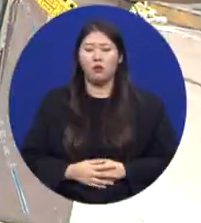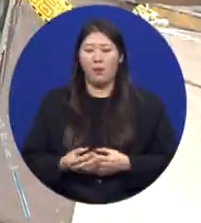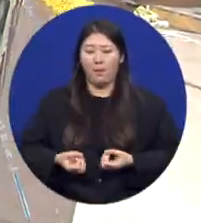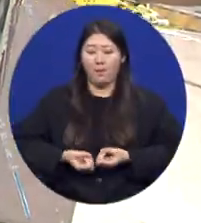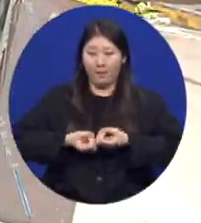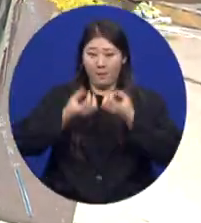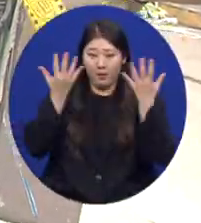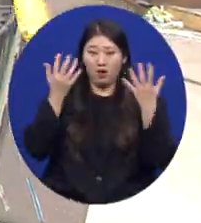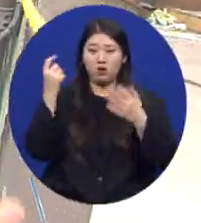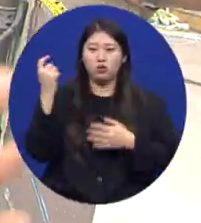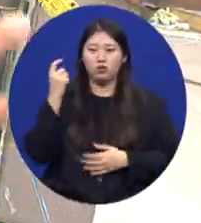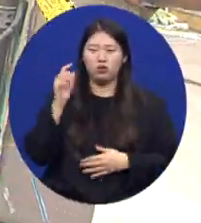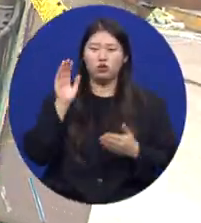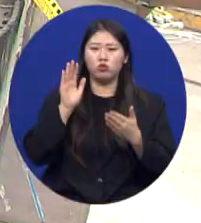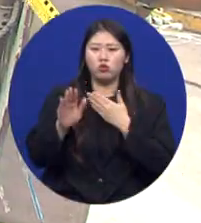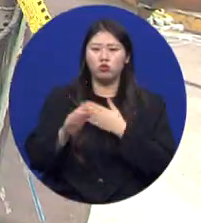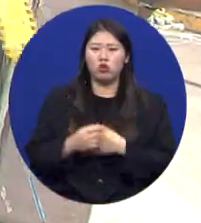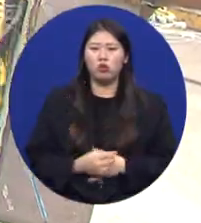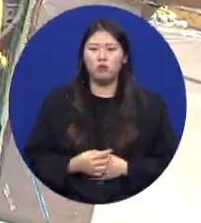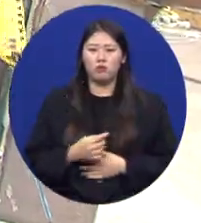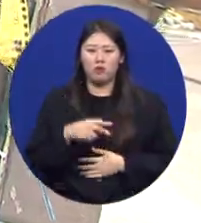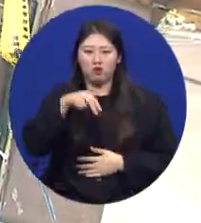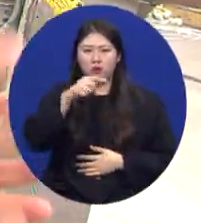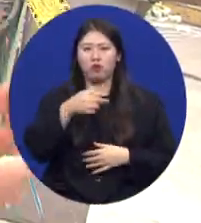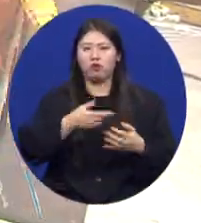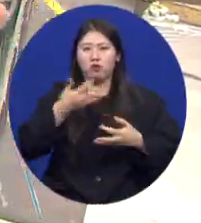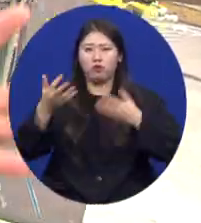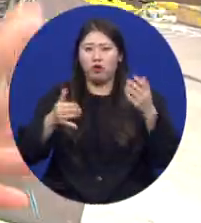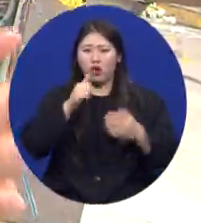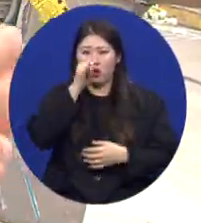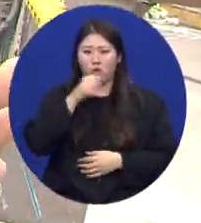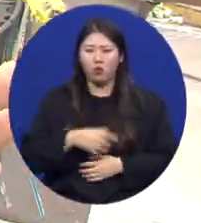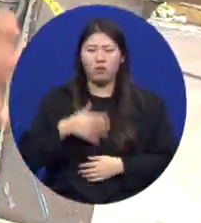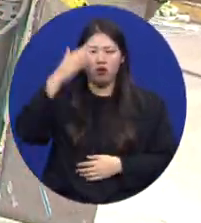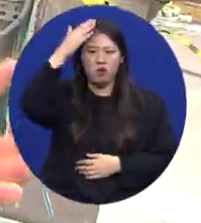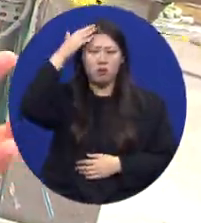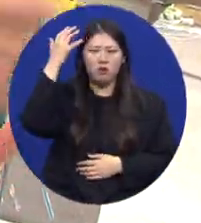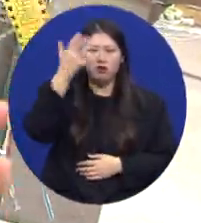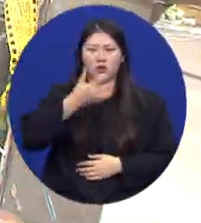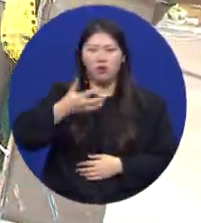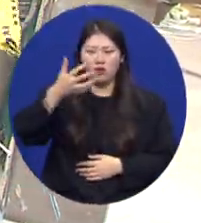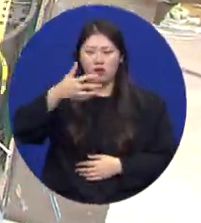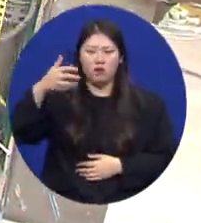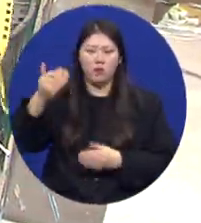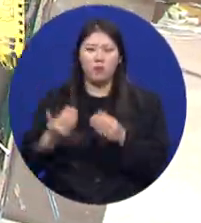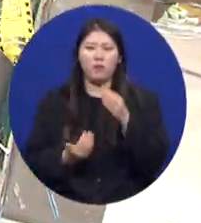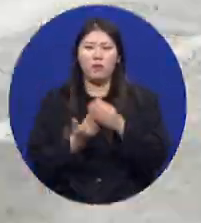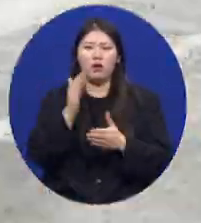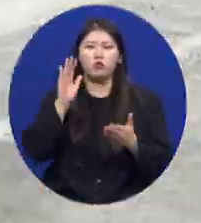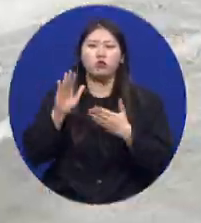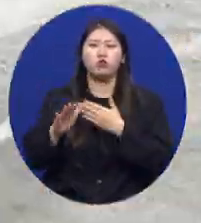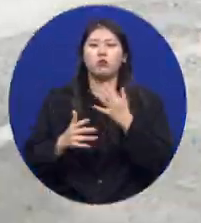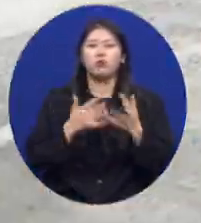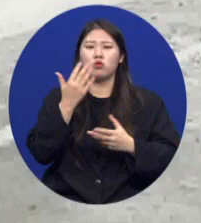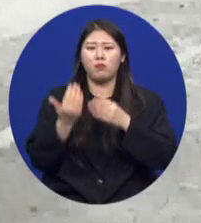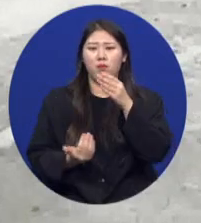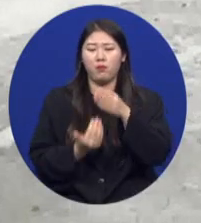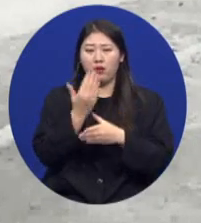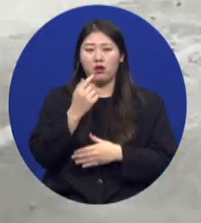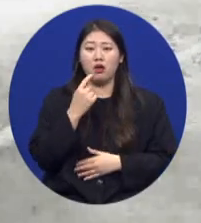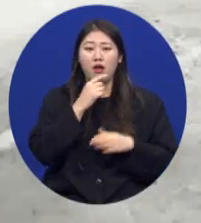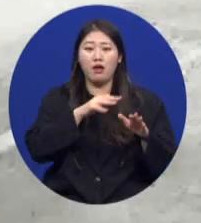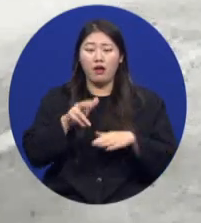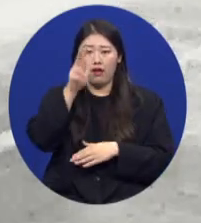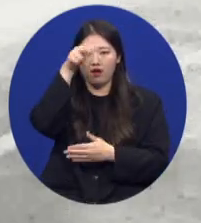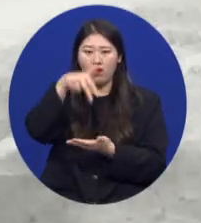크게 나면서 하얀 수출물 쪼가기가 막 날렸다고 그게. 검은 연기가 먼저 올라오고 불길이 나중에 올라가. 해경은